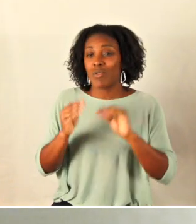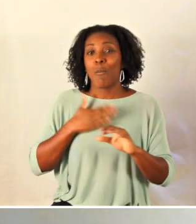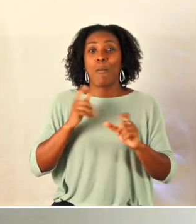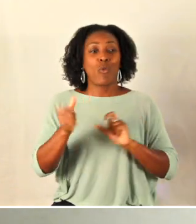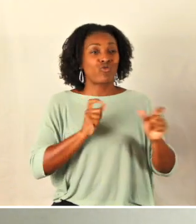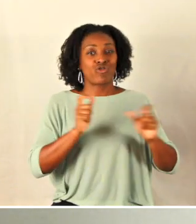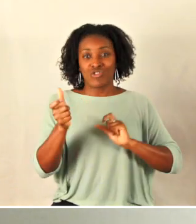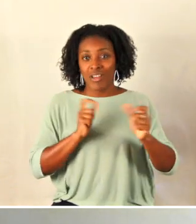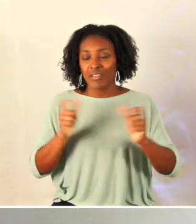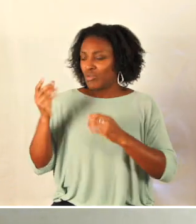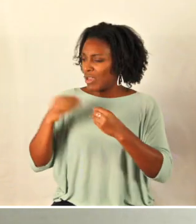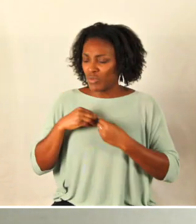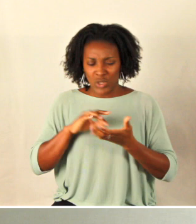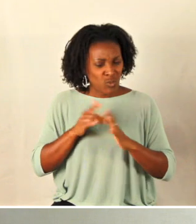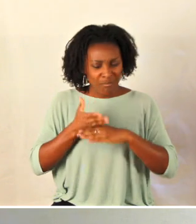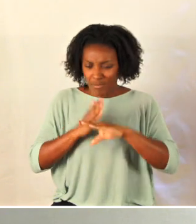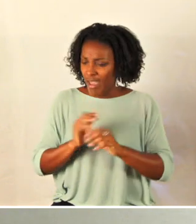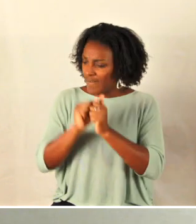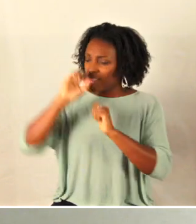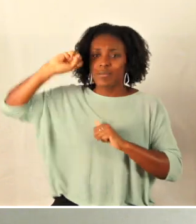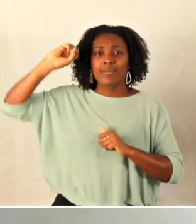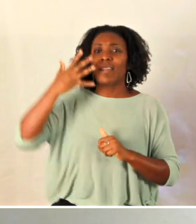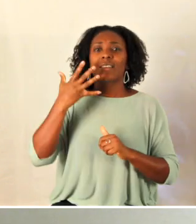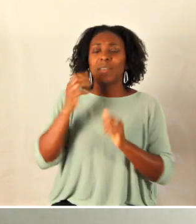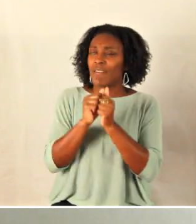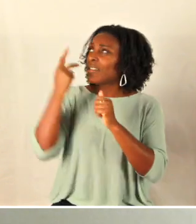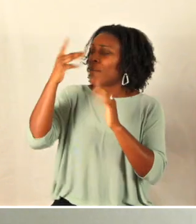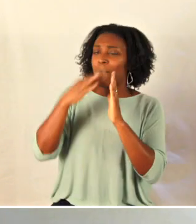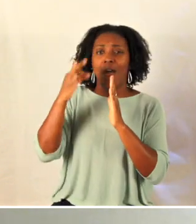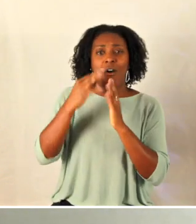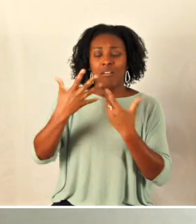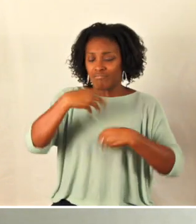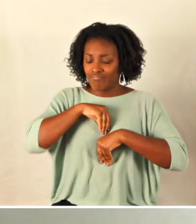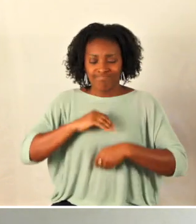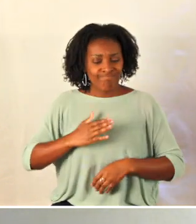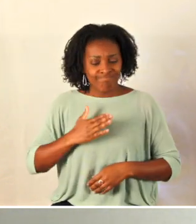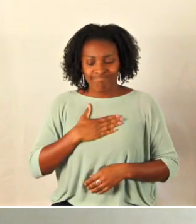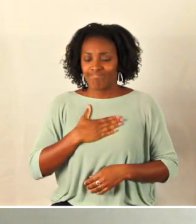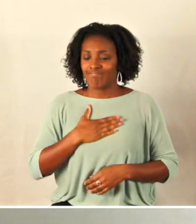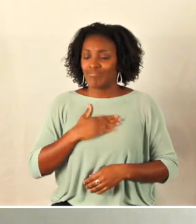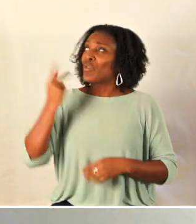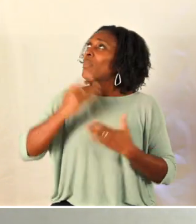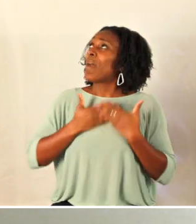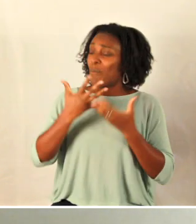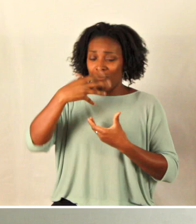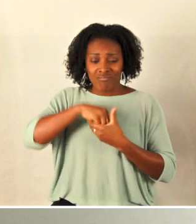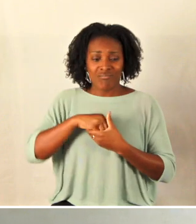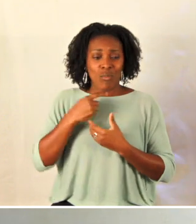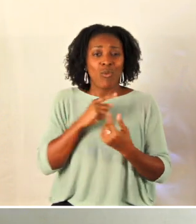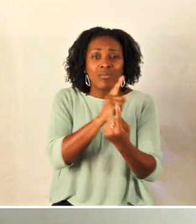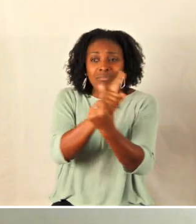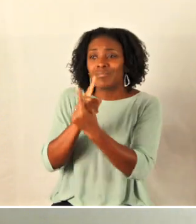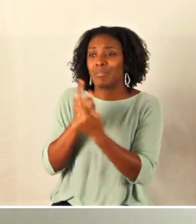et que tu m'as équipé par ton esprit, par ta parole, par ton amour en moi, pour aller le bénir,